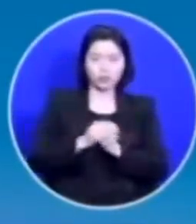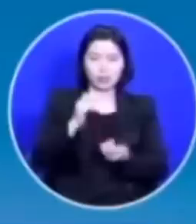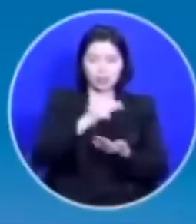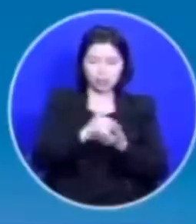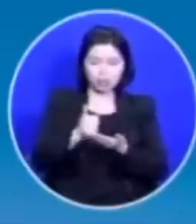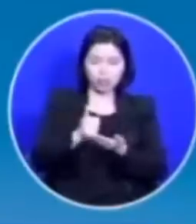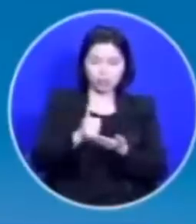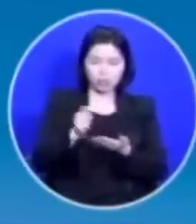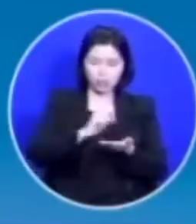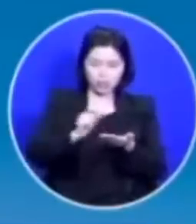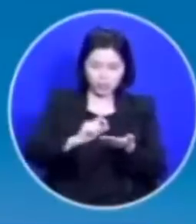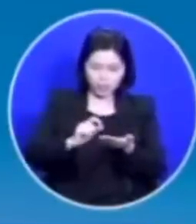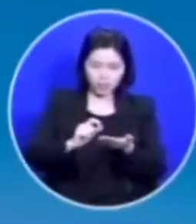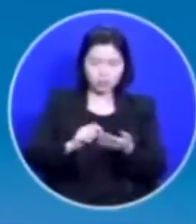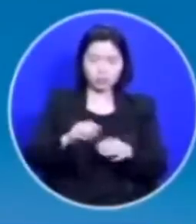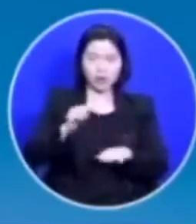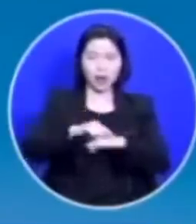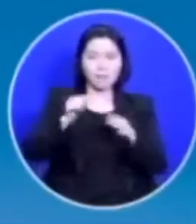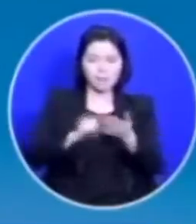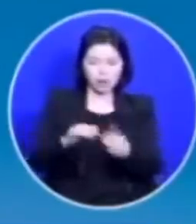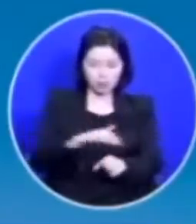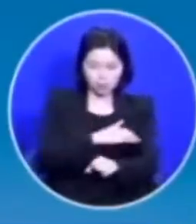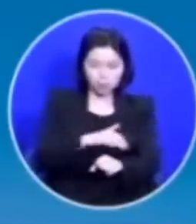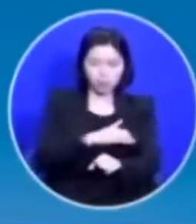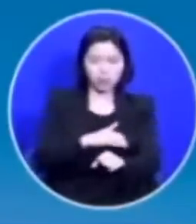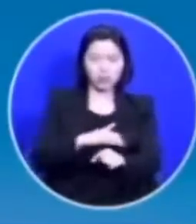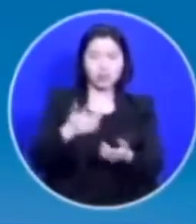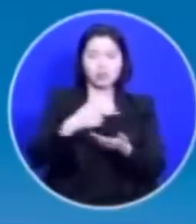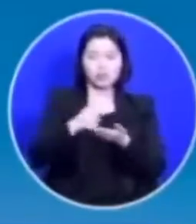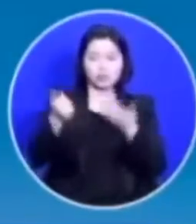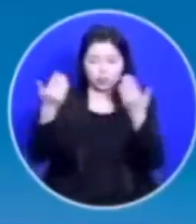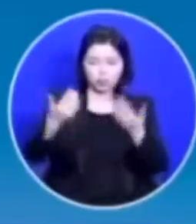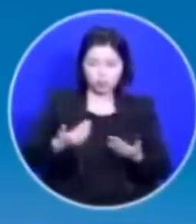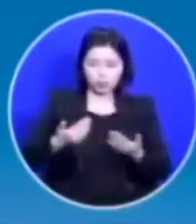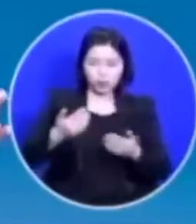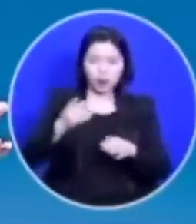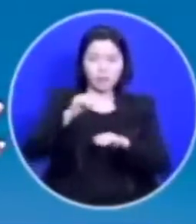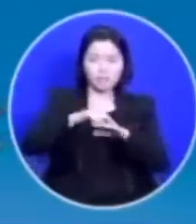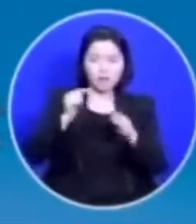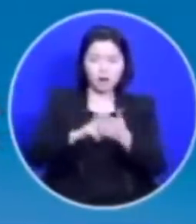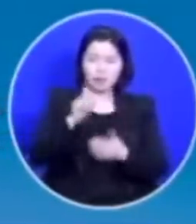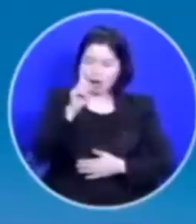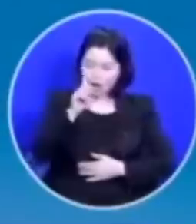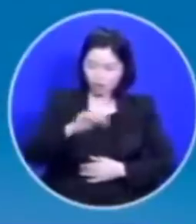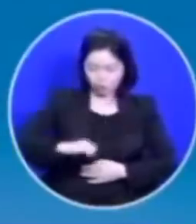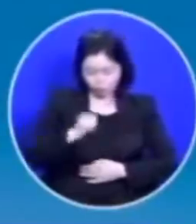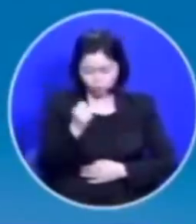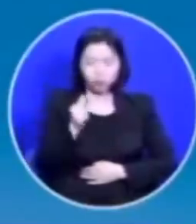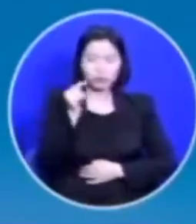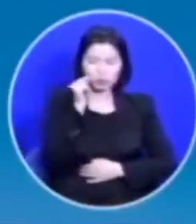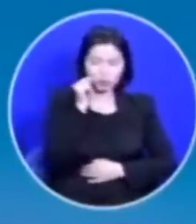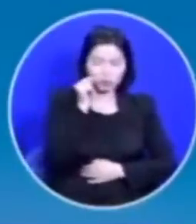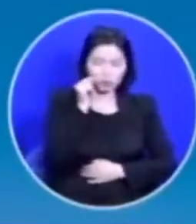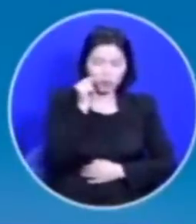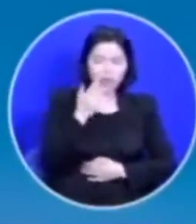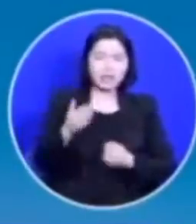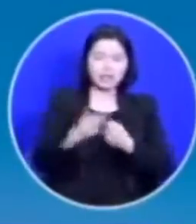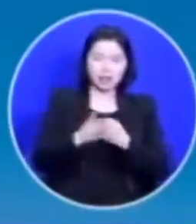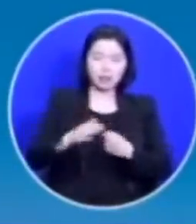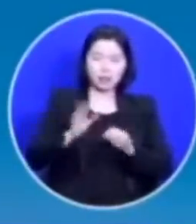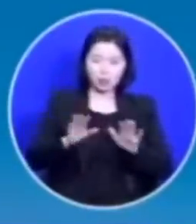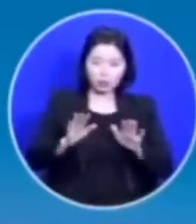주님 일기를 씁니다 마음이 불편합니다 주님께서 주신 마음에 하나도 순종 못했습니다 그러다 보니